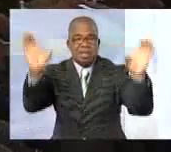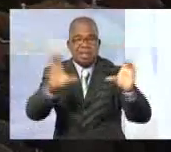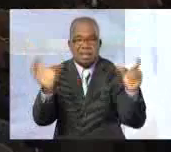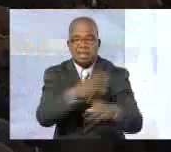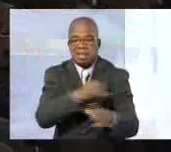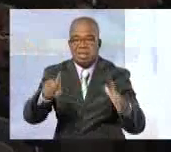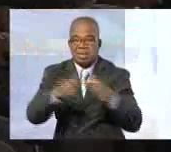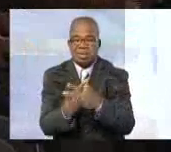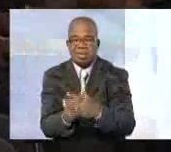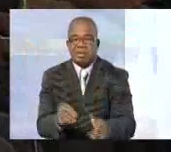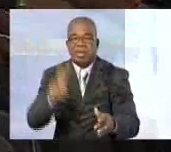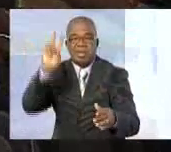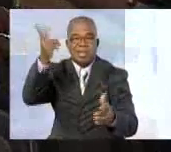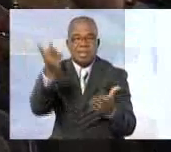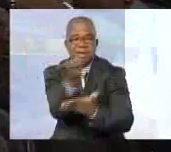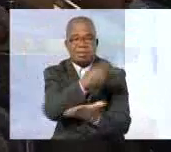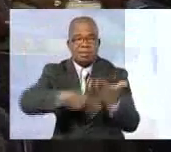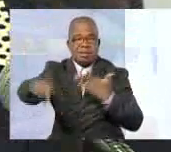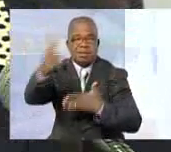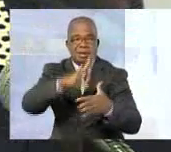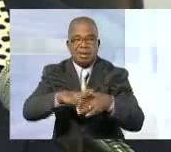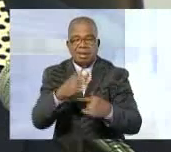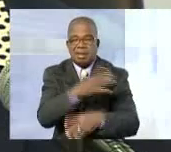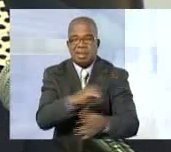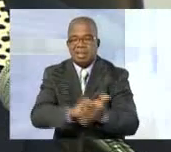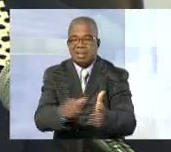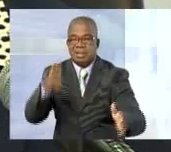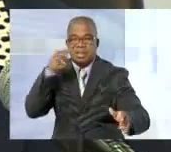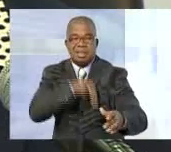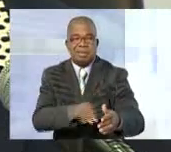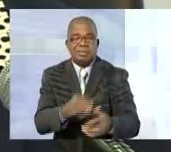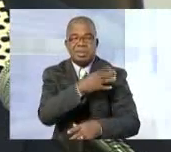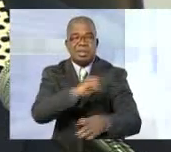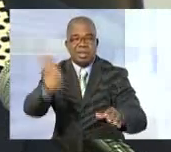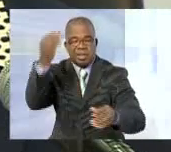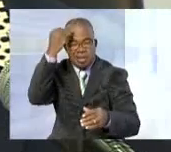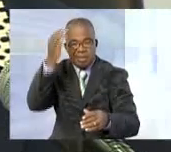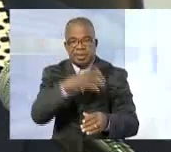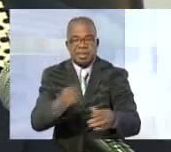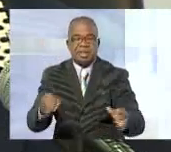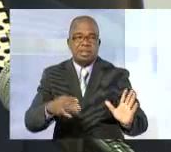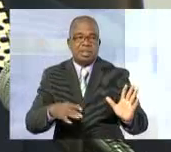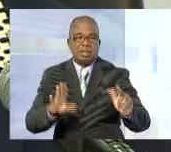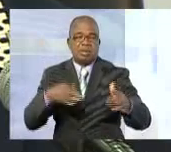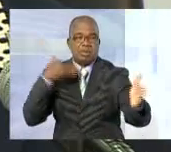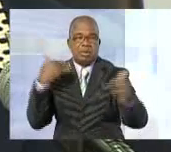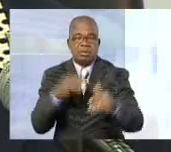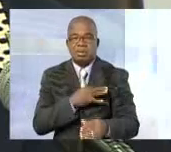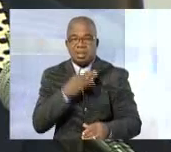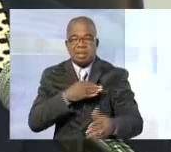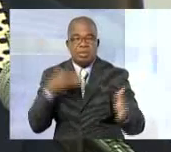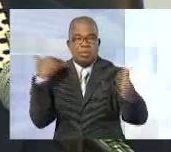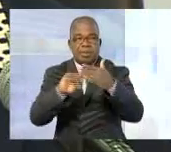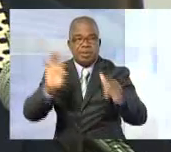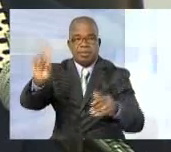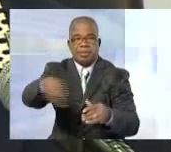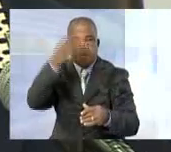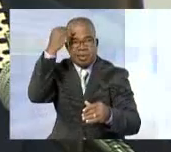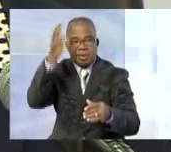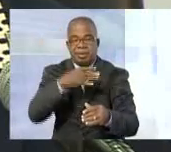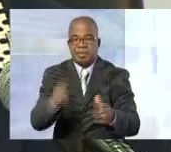de la seconde phase de la mission PEMFAR. Niale Kaba, ministre auprès du Premier ministre chargé de l'Économie et des Finances, est